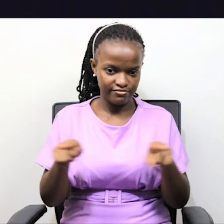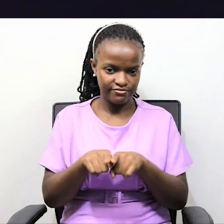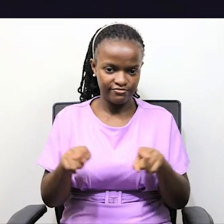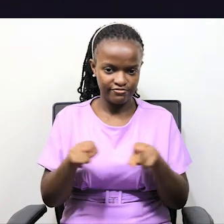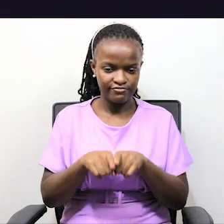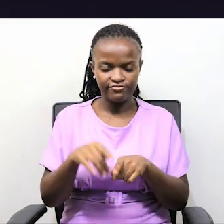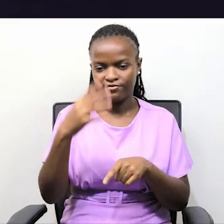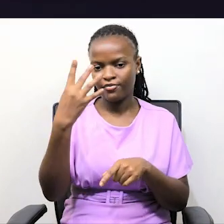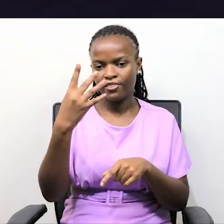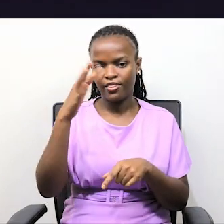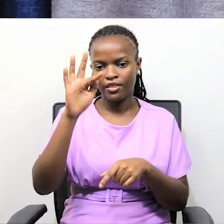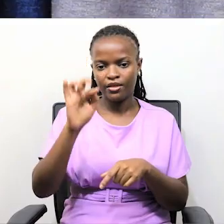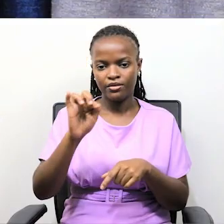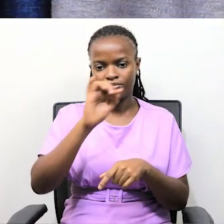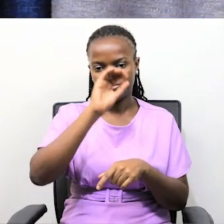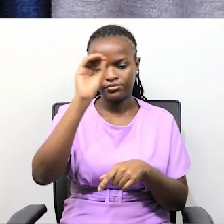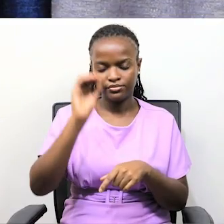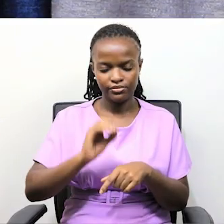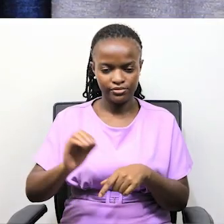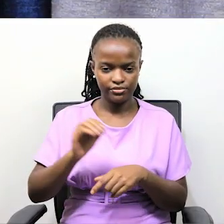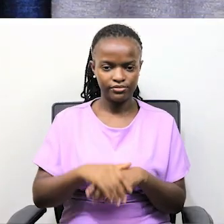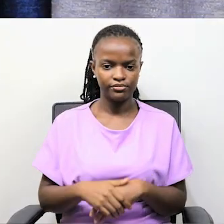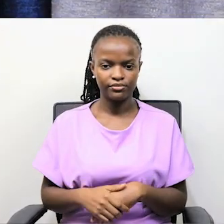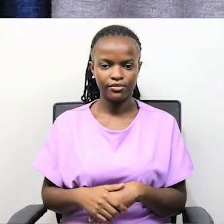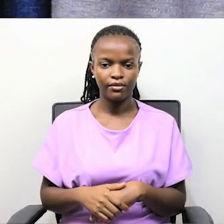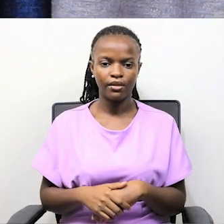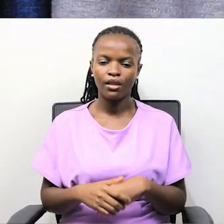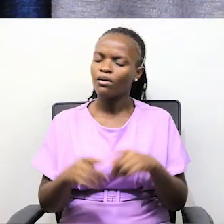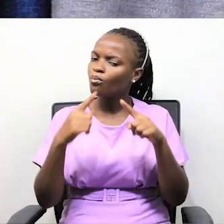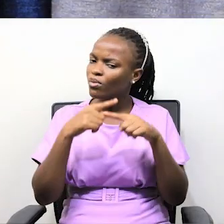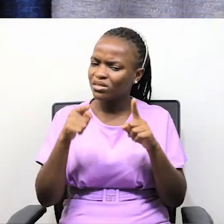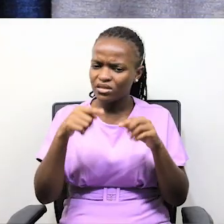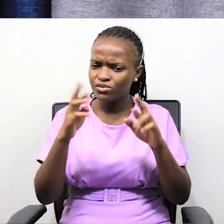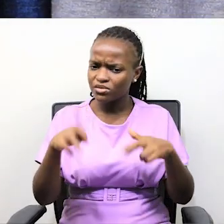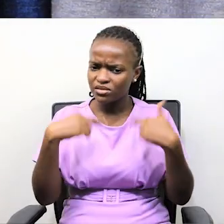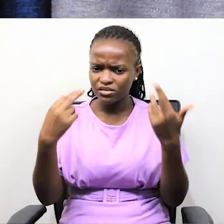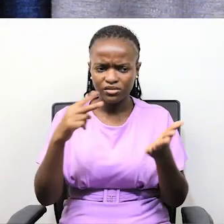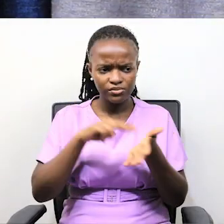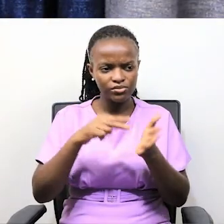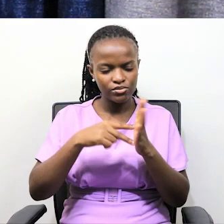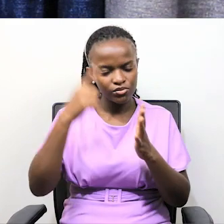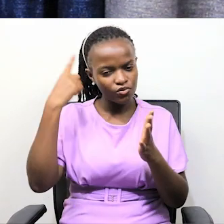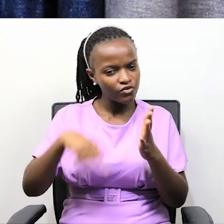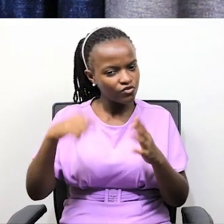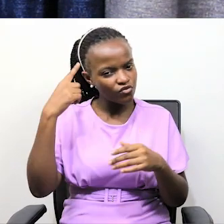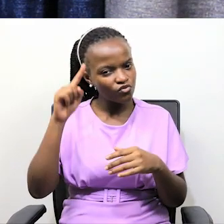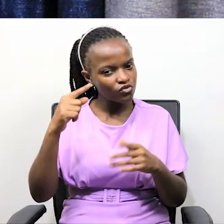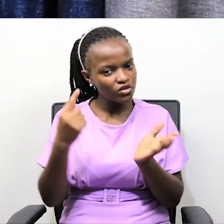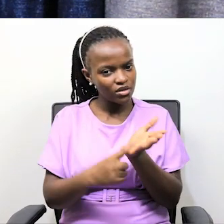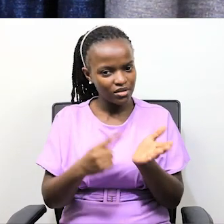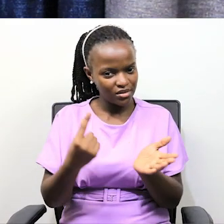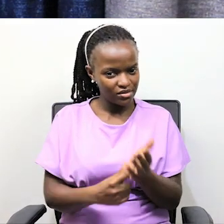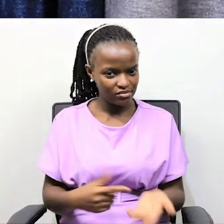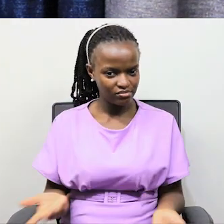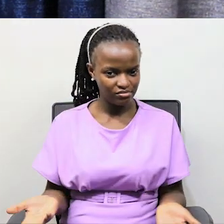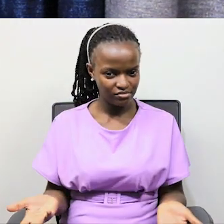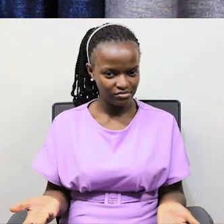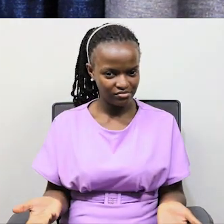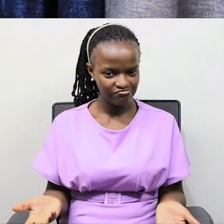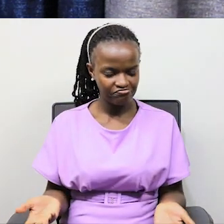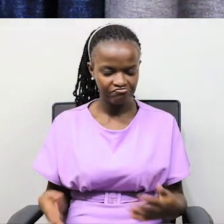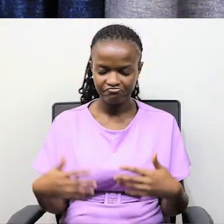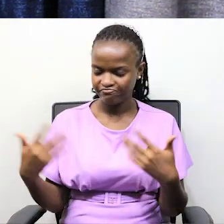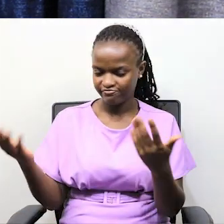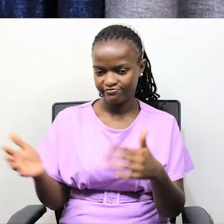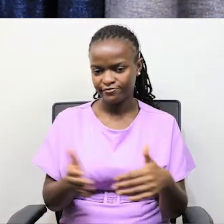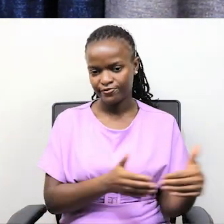à 48%. Mais qu'est-ce que signifient ces résultats pour l'Ouganda? Le gouvernement et les